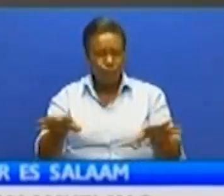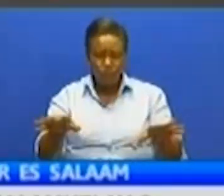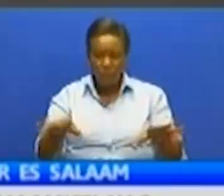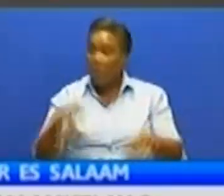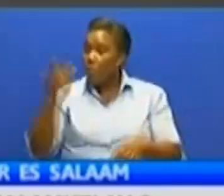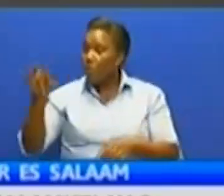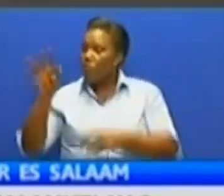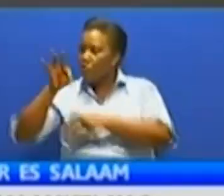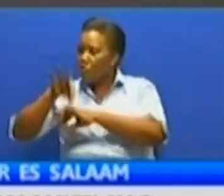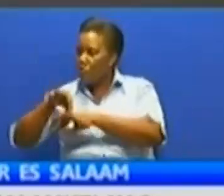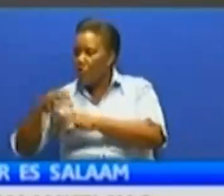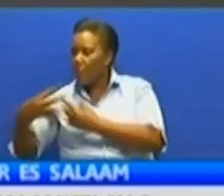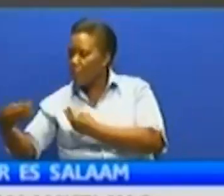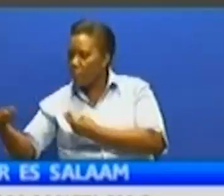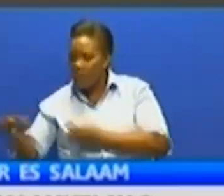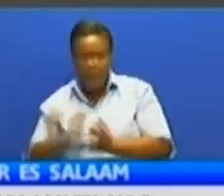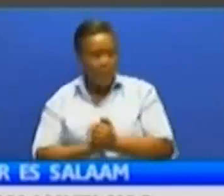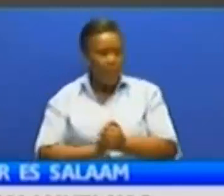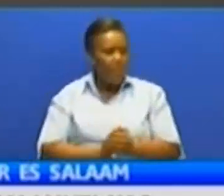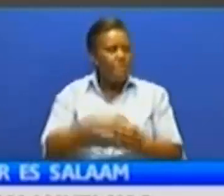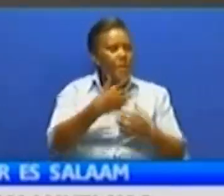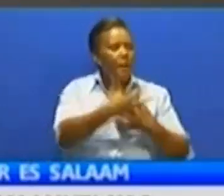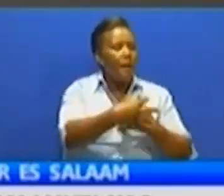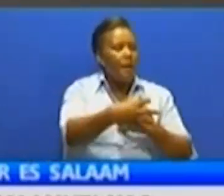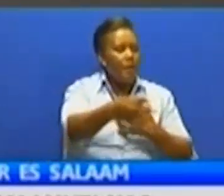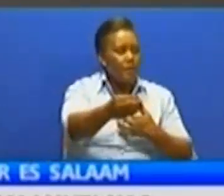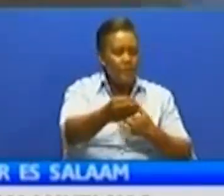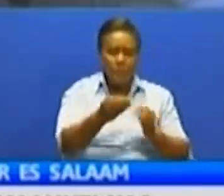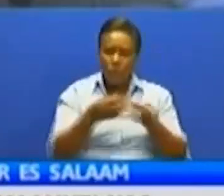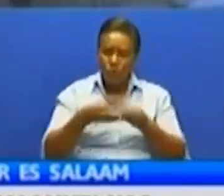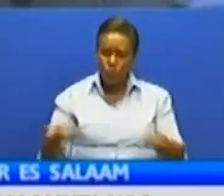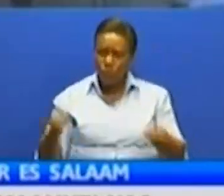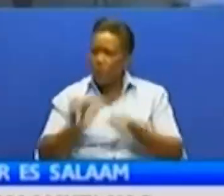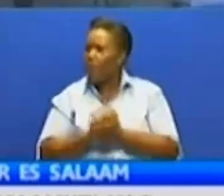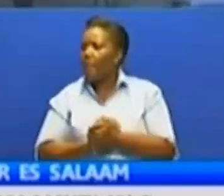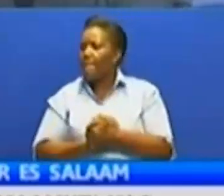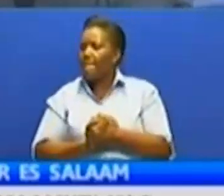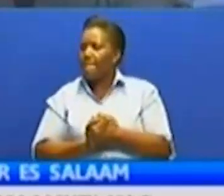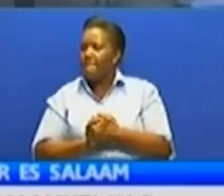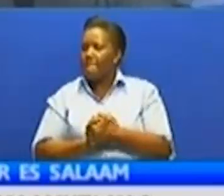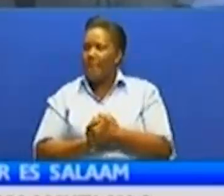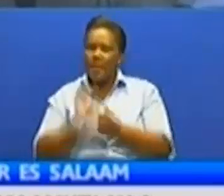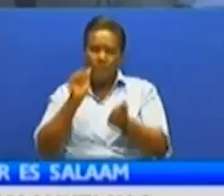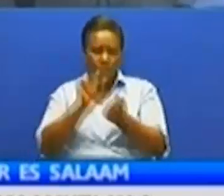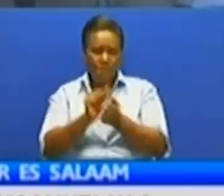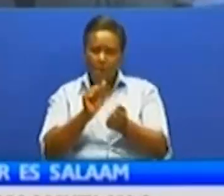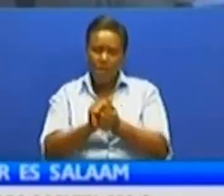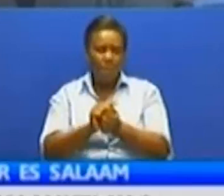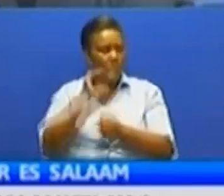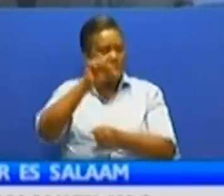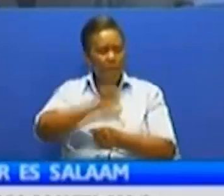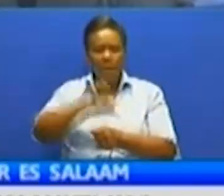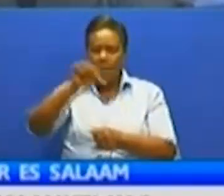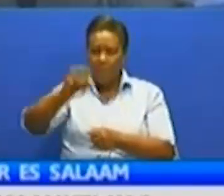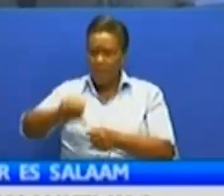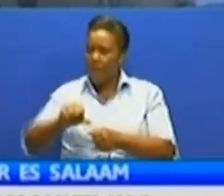wanadhulumiwa, watu wenye mirathi yao wanadhulumiwa, watu wenye wakfu wao wanadhulumiwa. Haya ni mambo ambayo yaliokuwa mabaya,